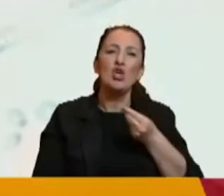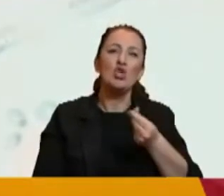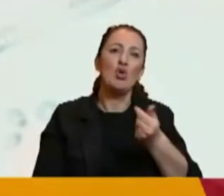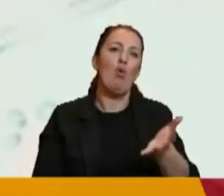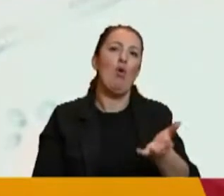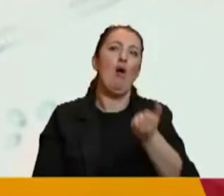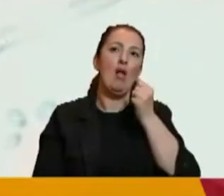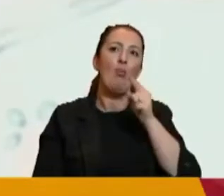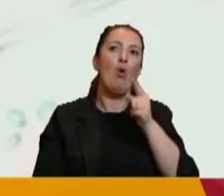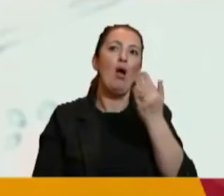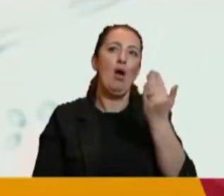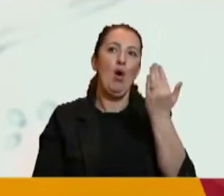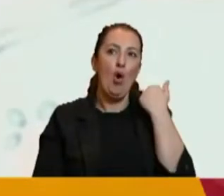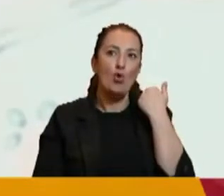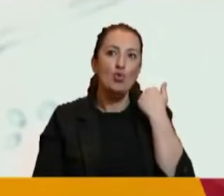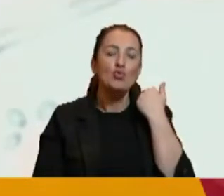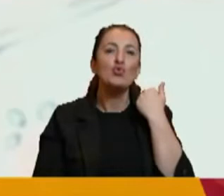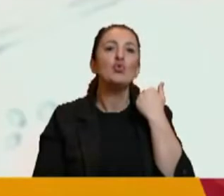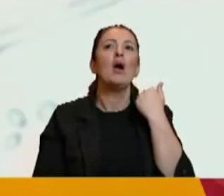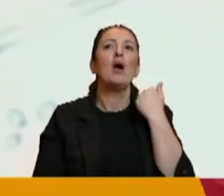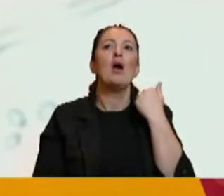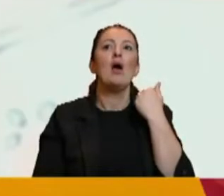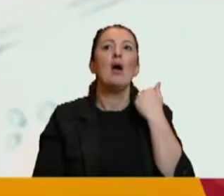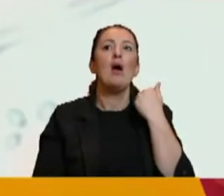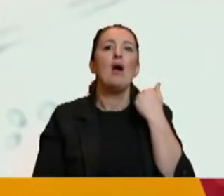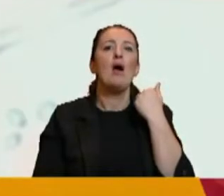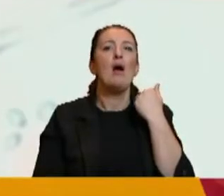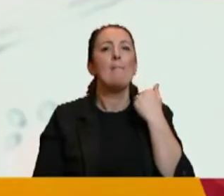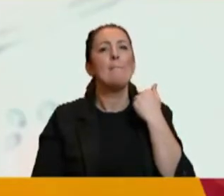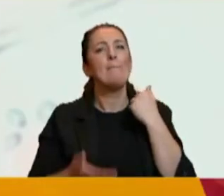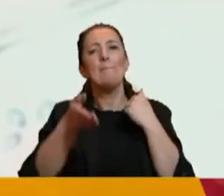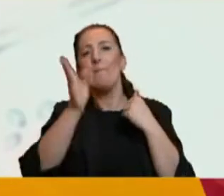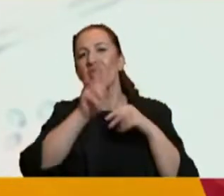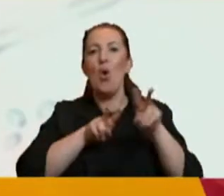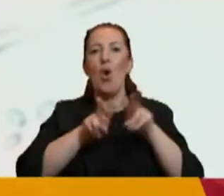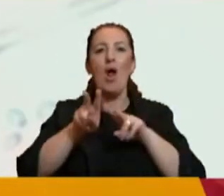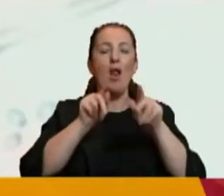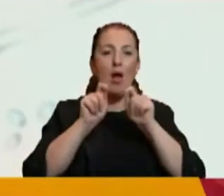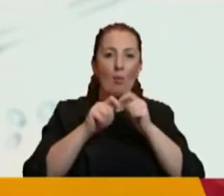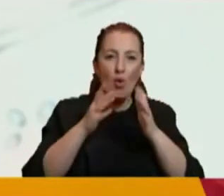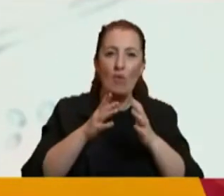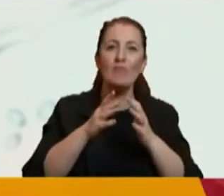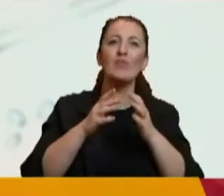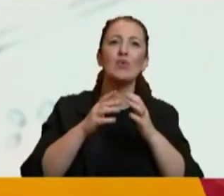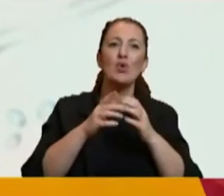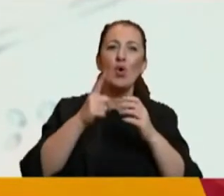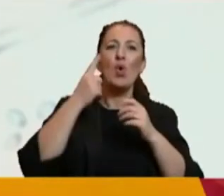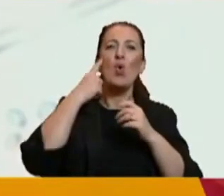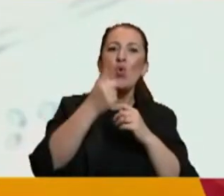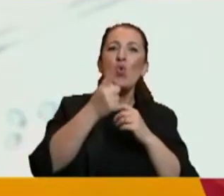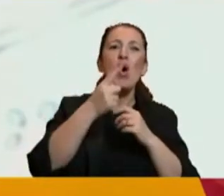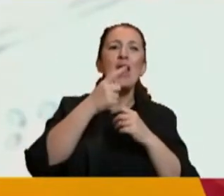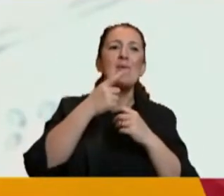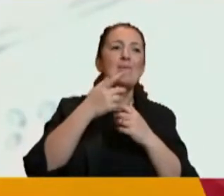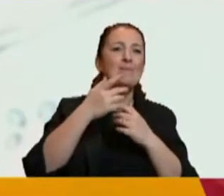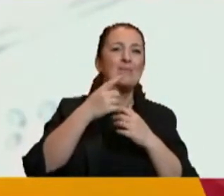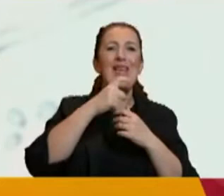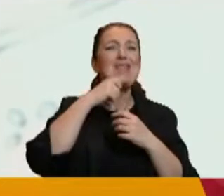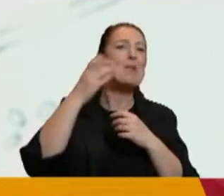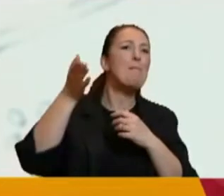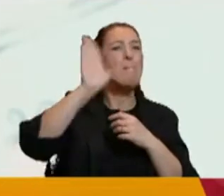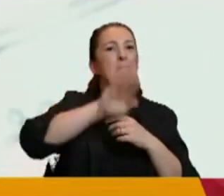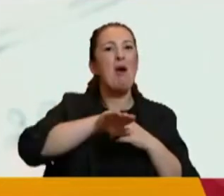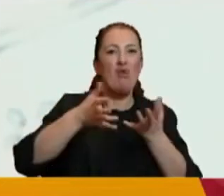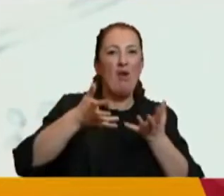bu daha önce iptidai yöntemlerle yapılıyordu ekskavatörler Dumanlar üzerinde çalışıyordu Şu anda